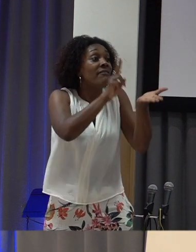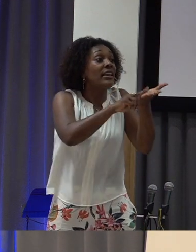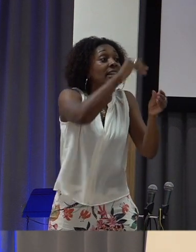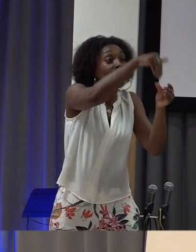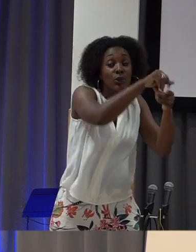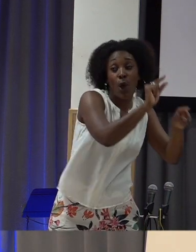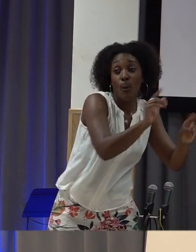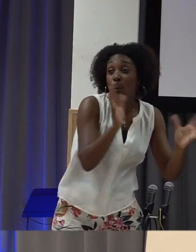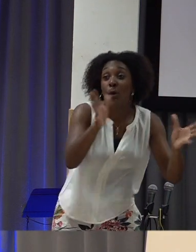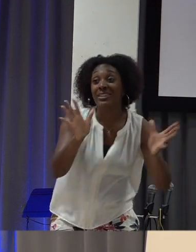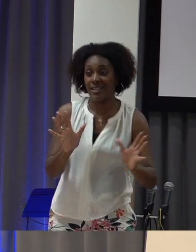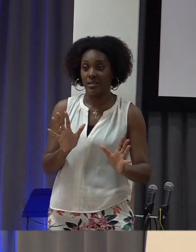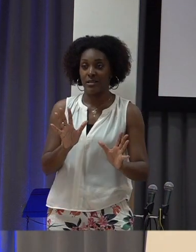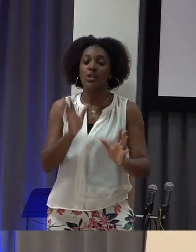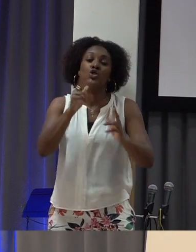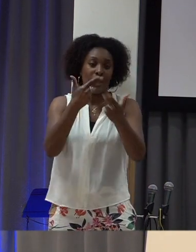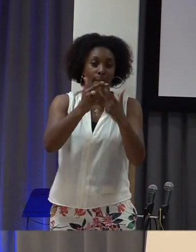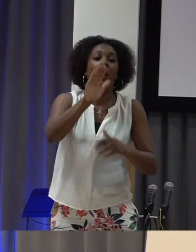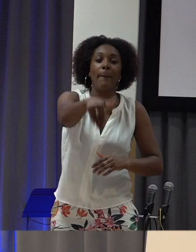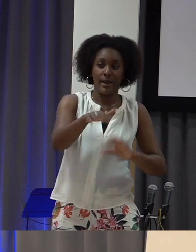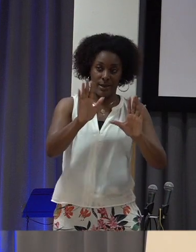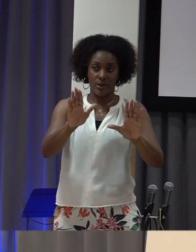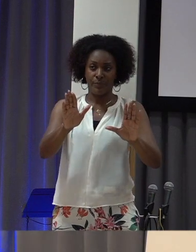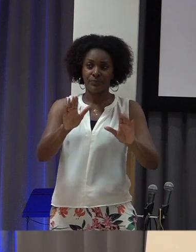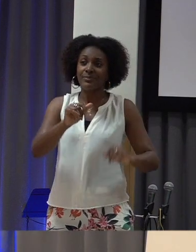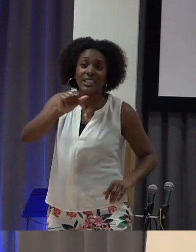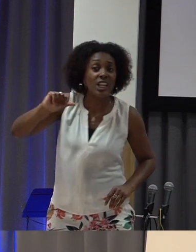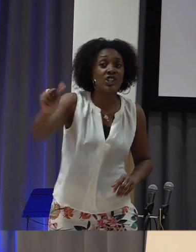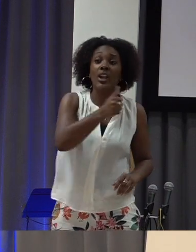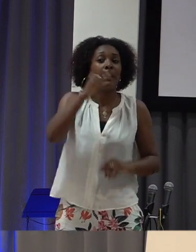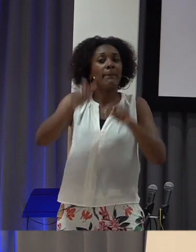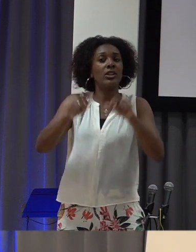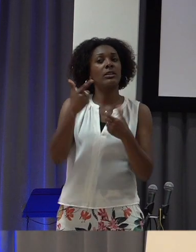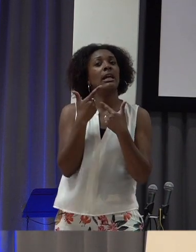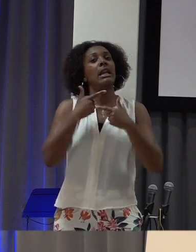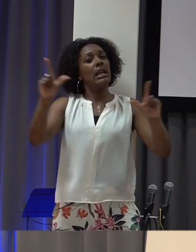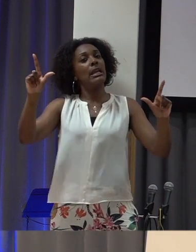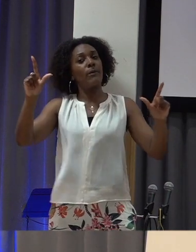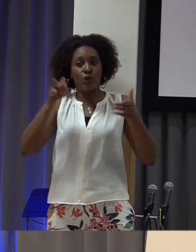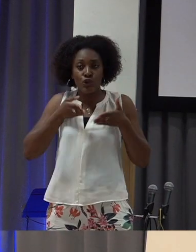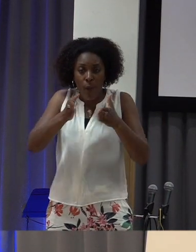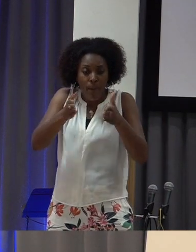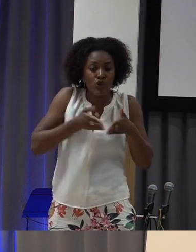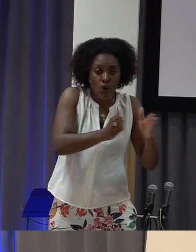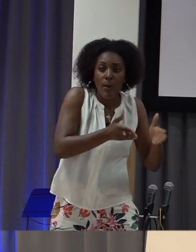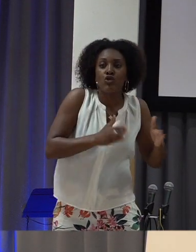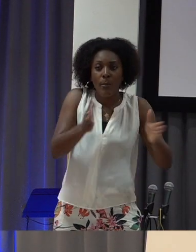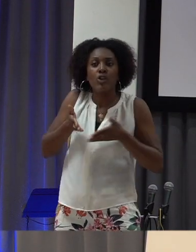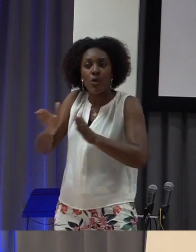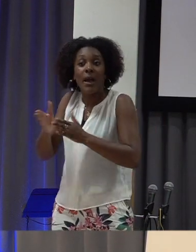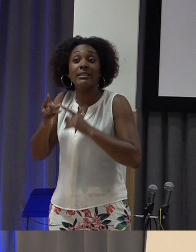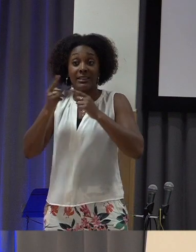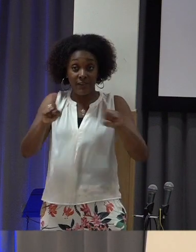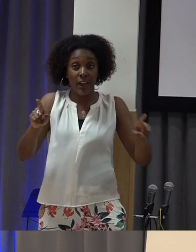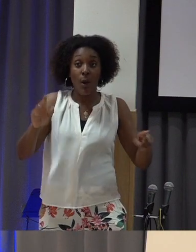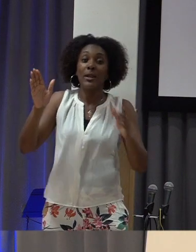répondre. Chacun n'est-il pas libre de suivre un chemin différent vers le même Dieu? Vous entendez ça de la part